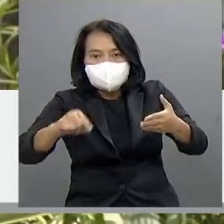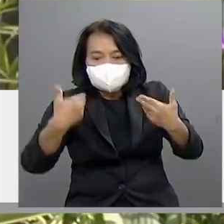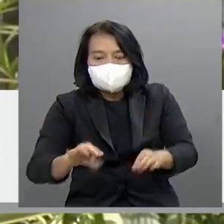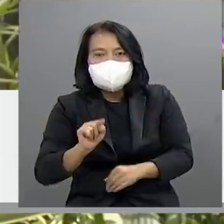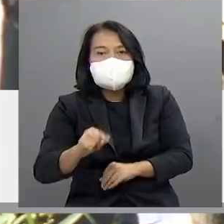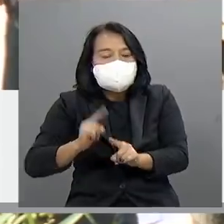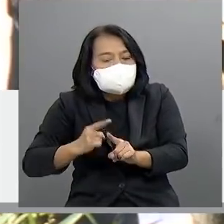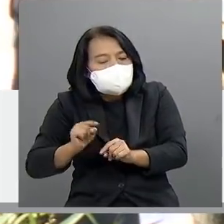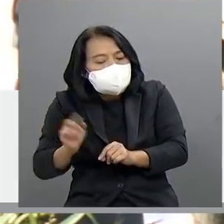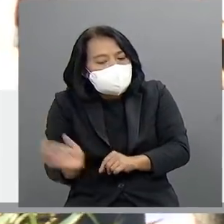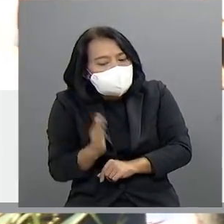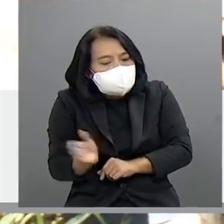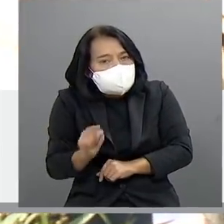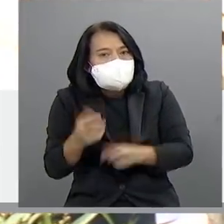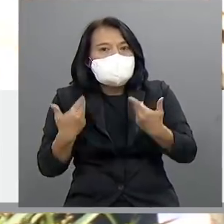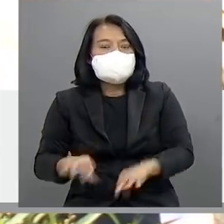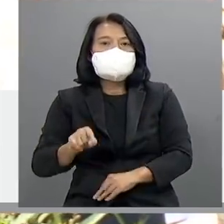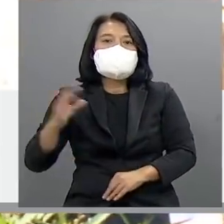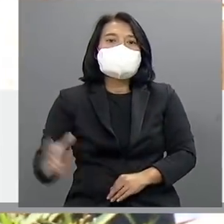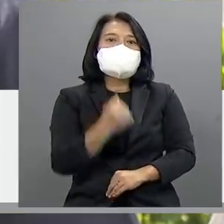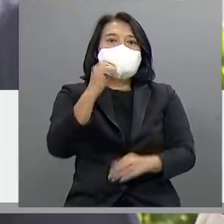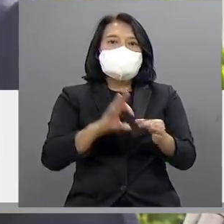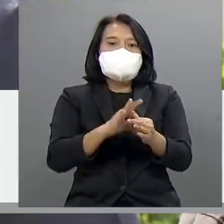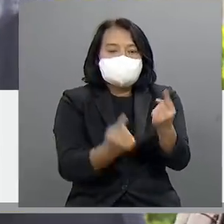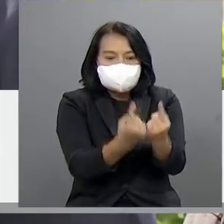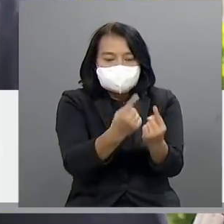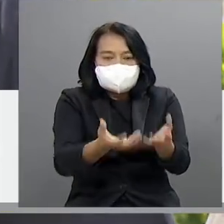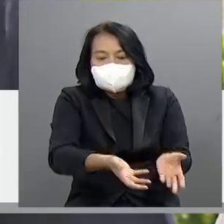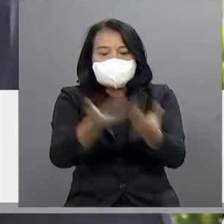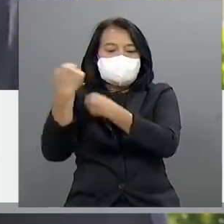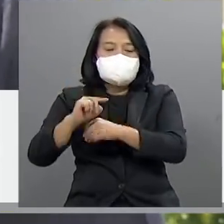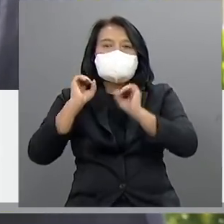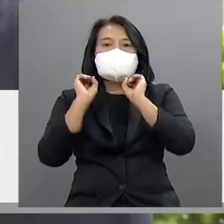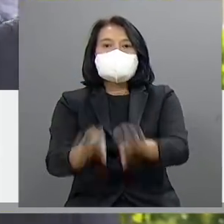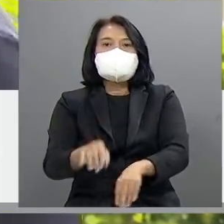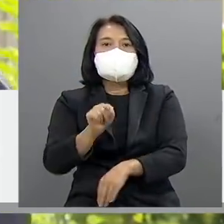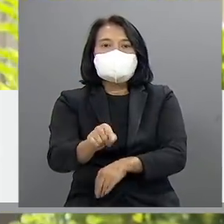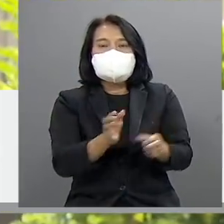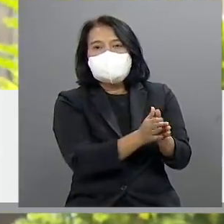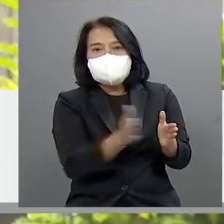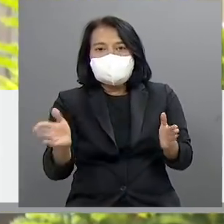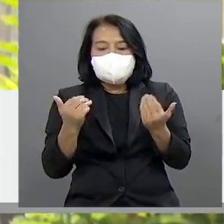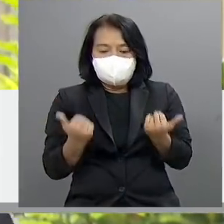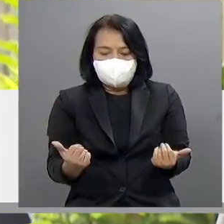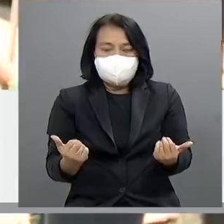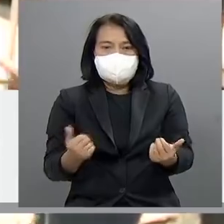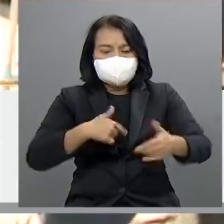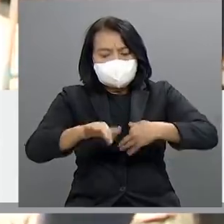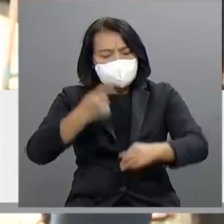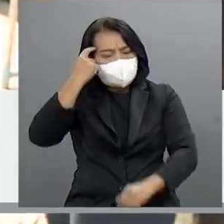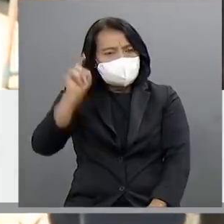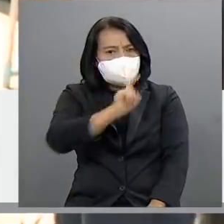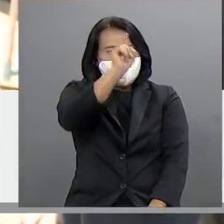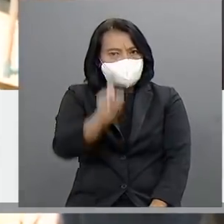ปอยู่ๆผู้รับเหมานั้นได้รื้อถอนเสาเข็มบางส่วนและทิ้งงานไปจนถึงทุกวันนี้นะคะชาวบ้านไม่แน่ใจว่าเกิดอะไรขึ้นตลอดช่วง7ปี